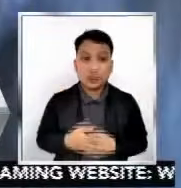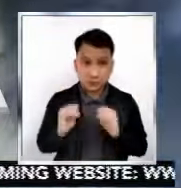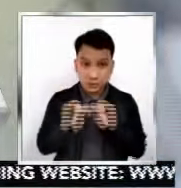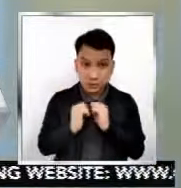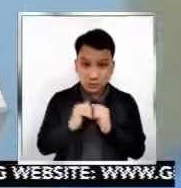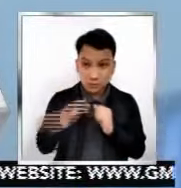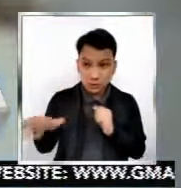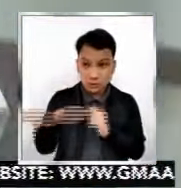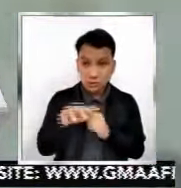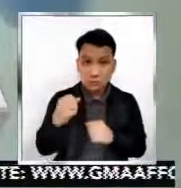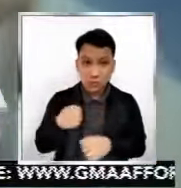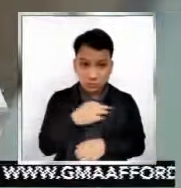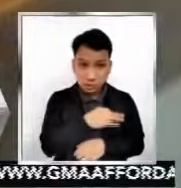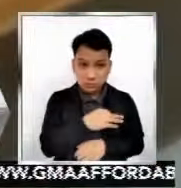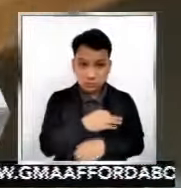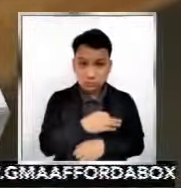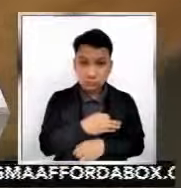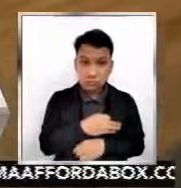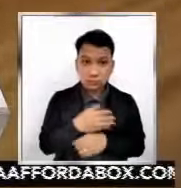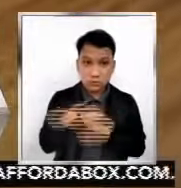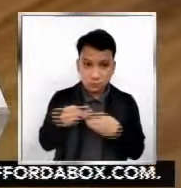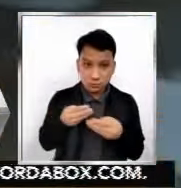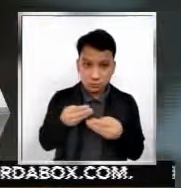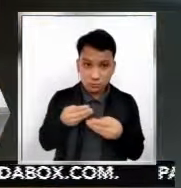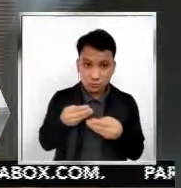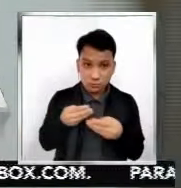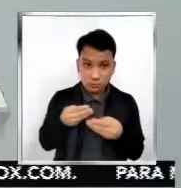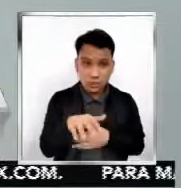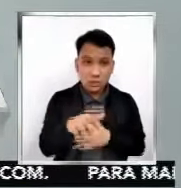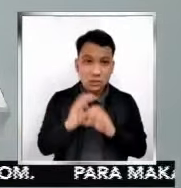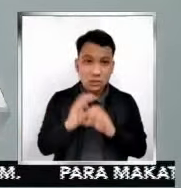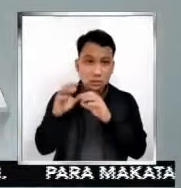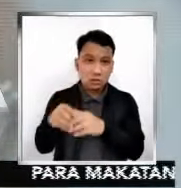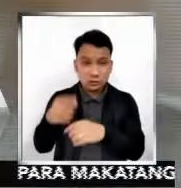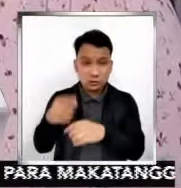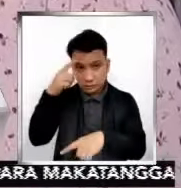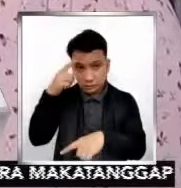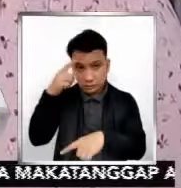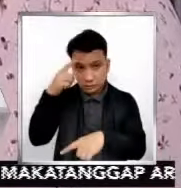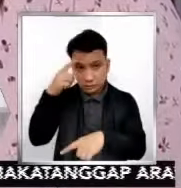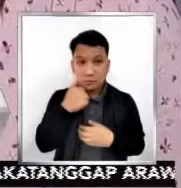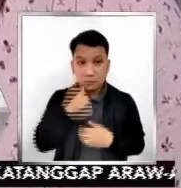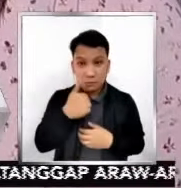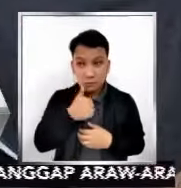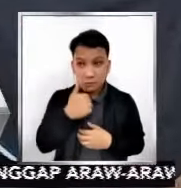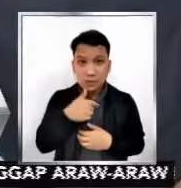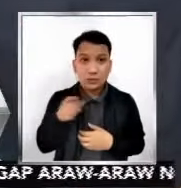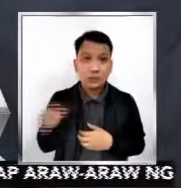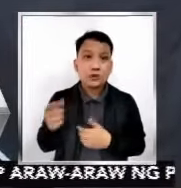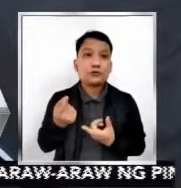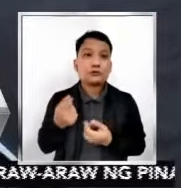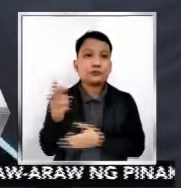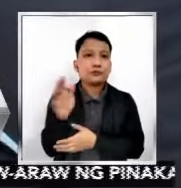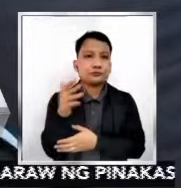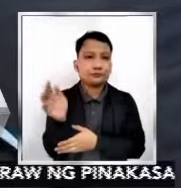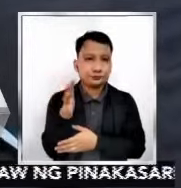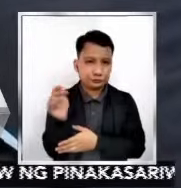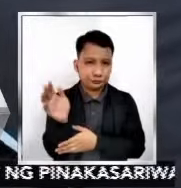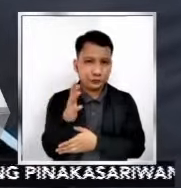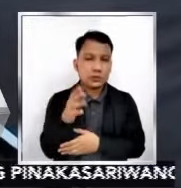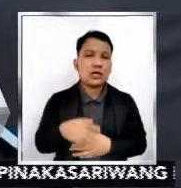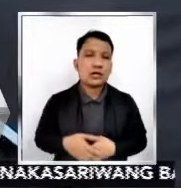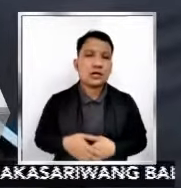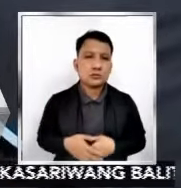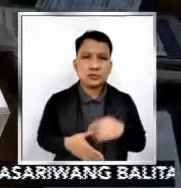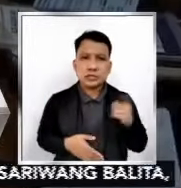na nagmamanage at nag-hire ng mga babae na ginagamit sila for prostitution. Tumanggi magbigay ng pahayag ang